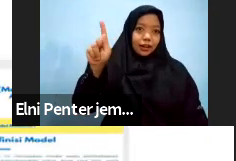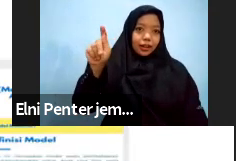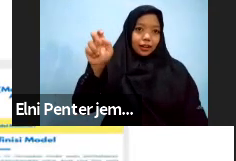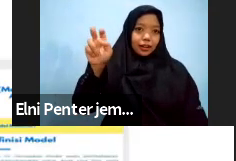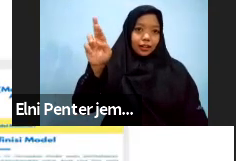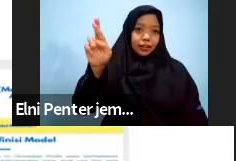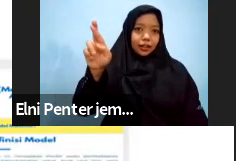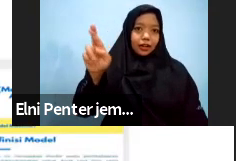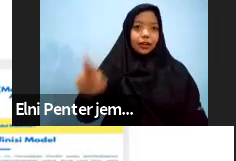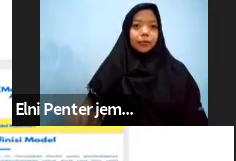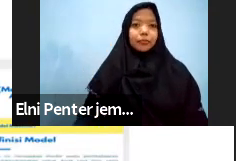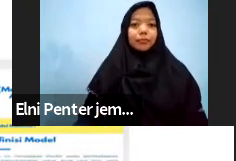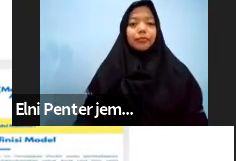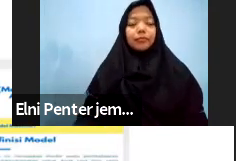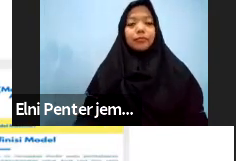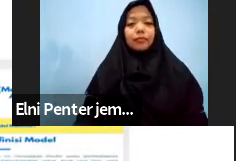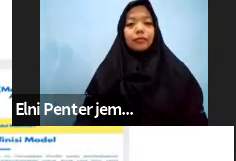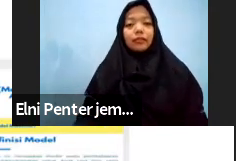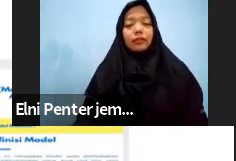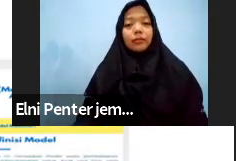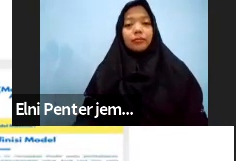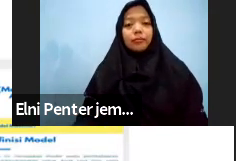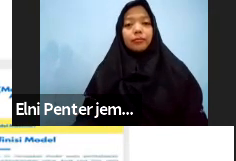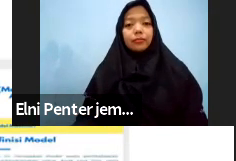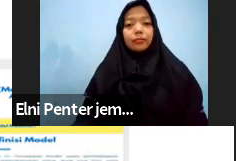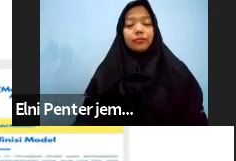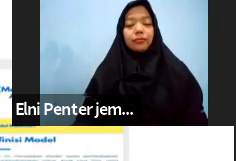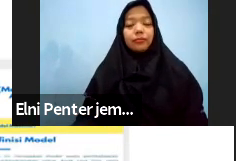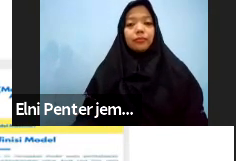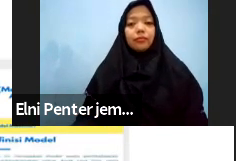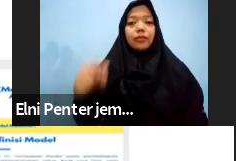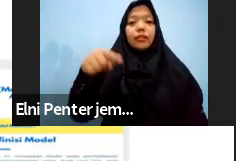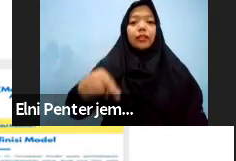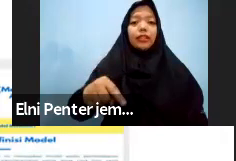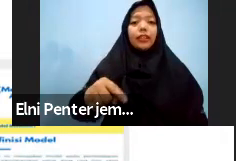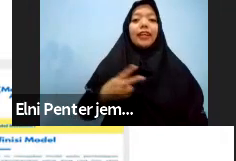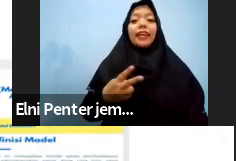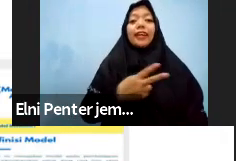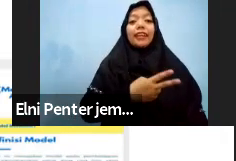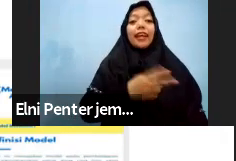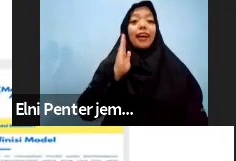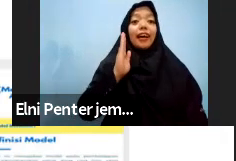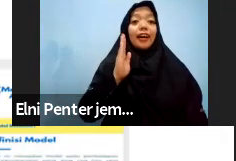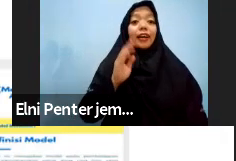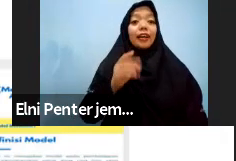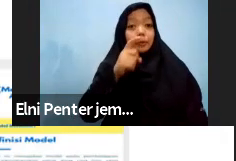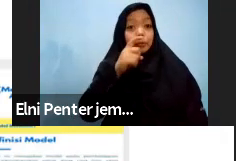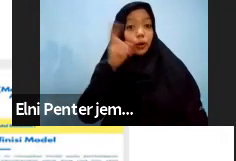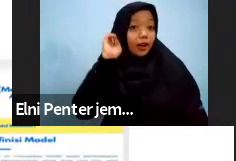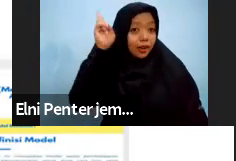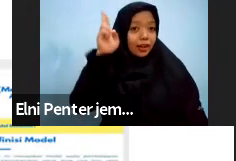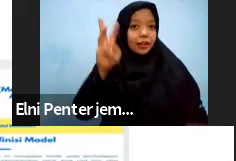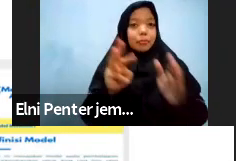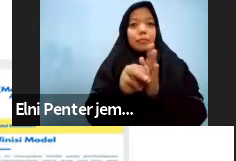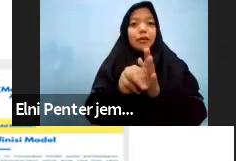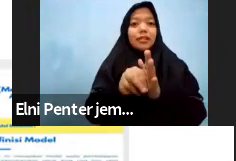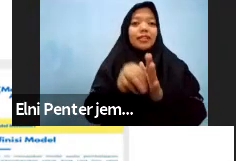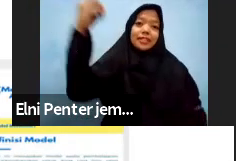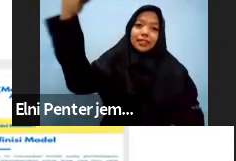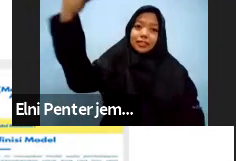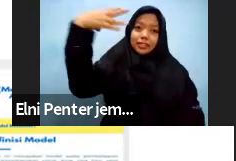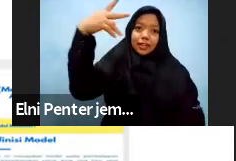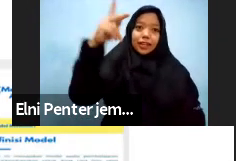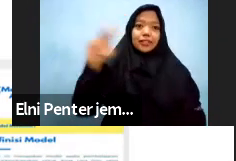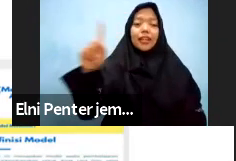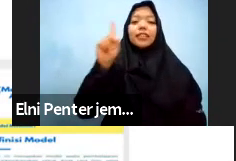Nah Eh ini saya akan mengupas satu-satu dulu saya yakin bahwa